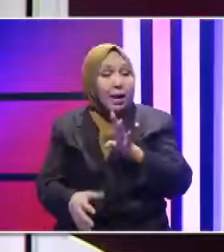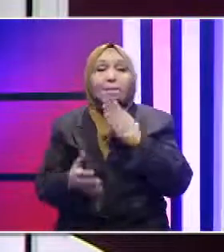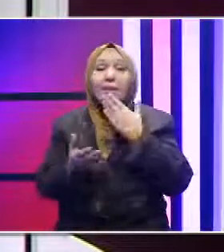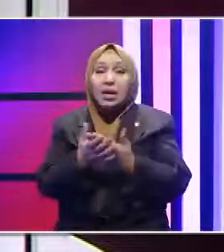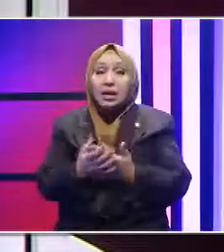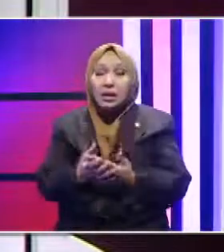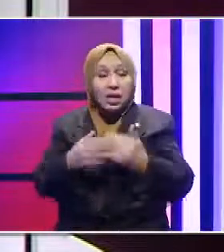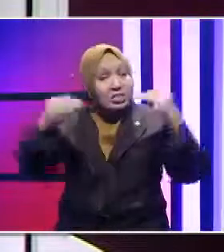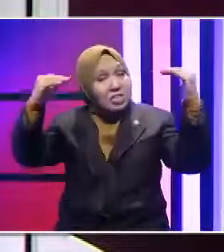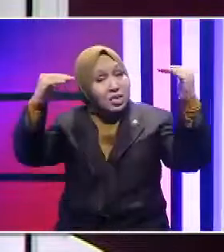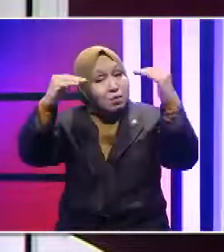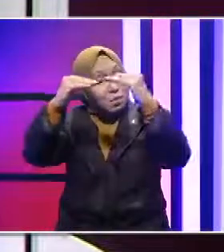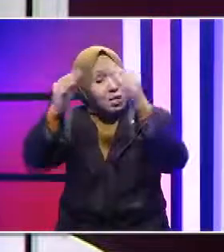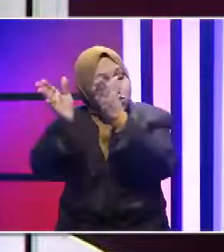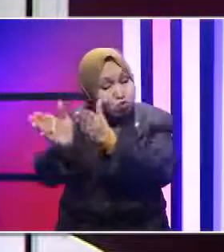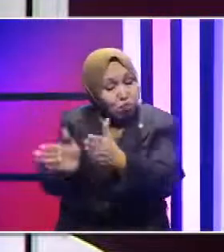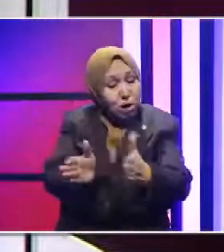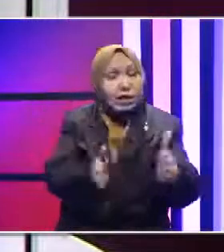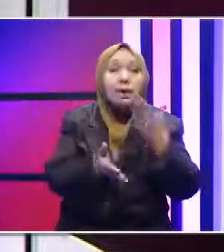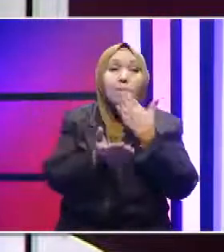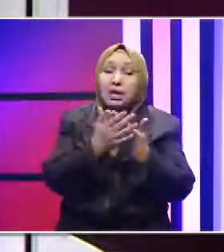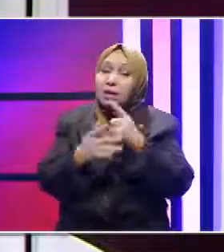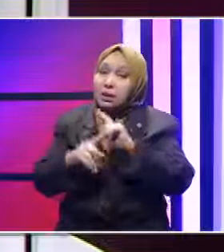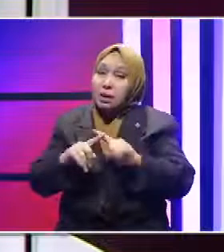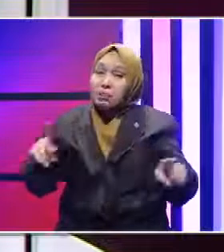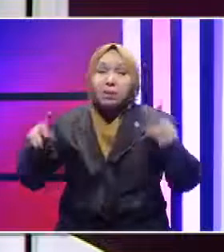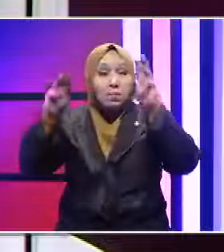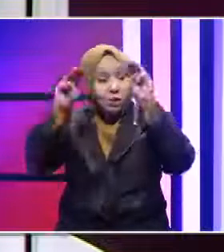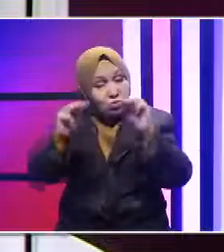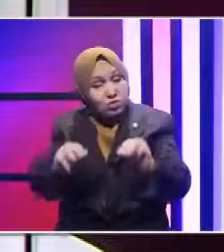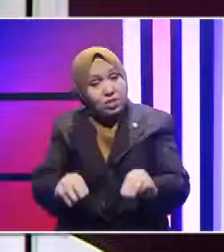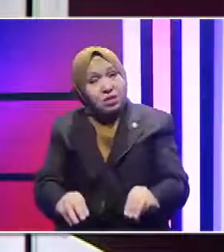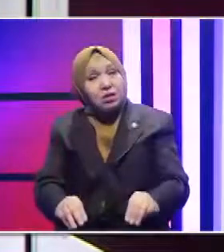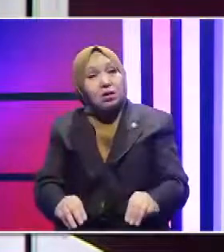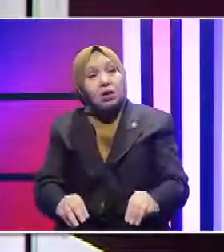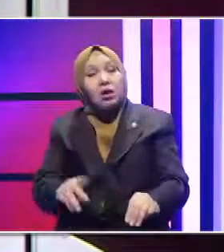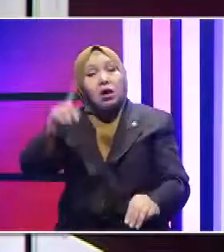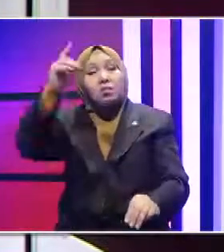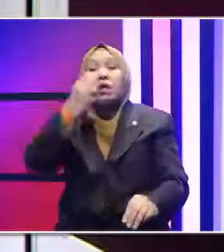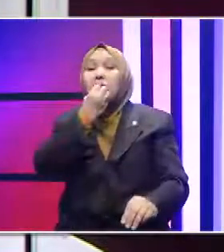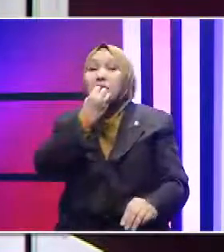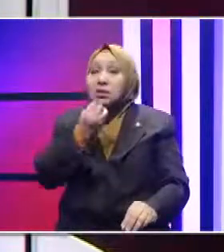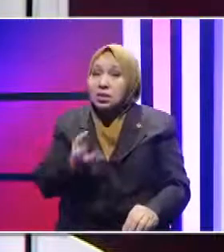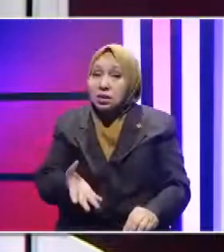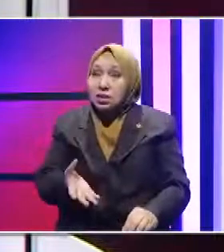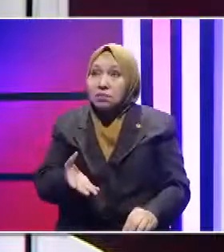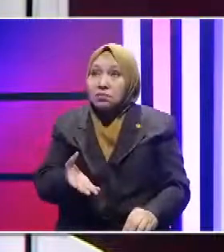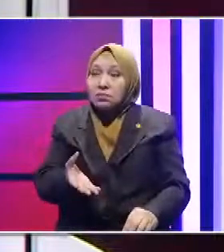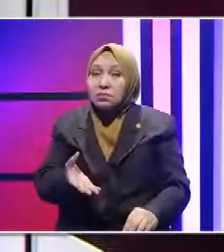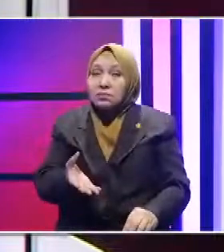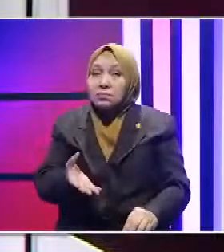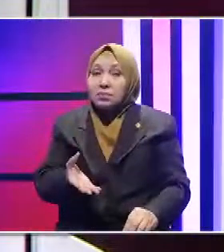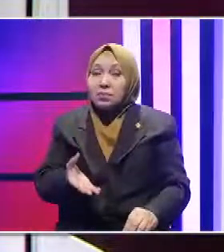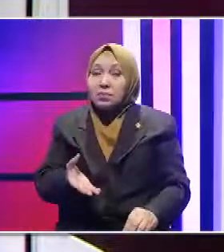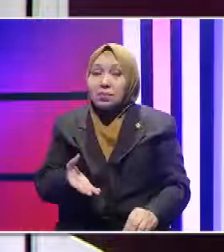yang seimbang dengan susunan yang baik. Tetapi manusia, Allah kata kalla bal tukadzibuna biddin,